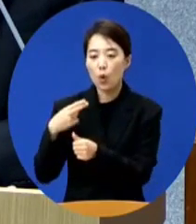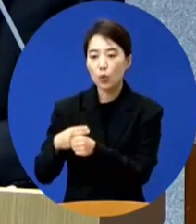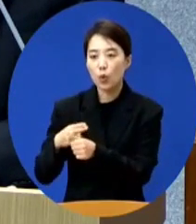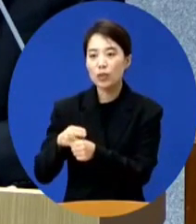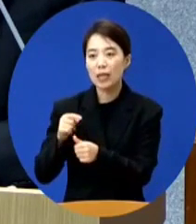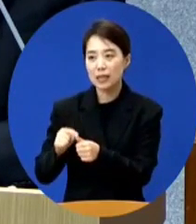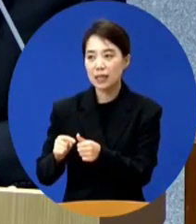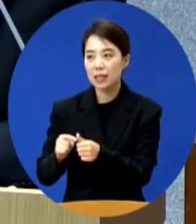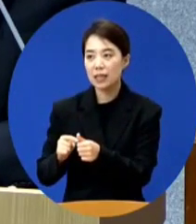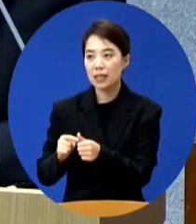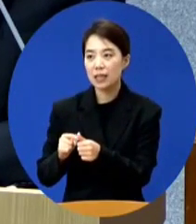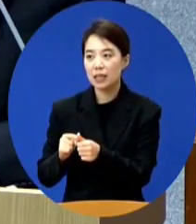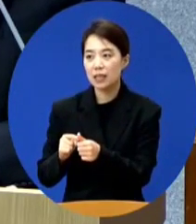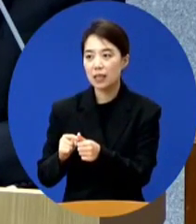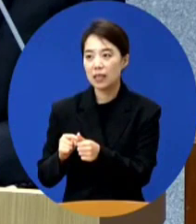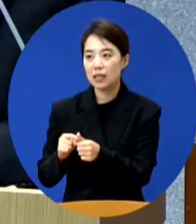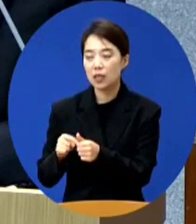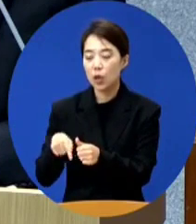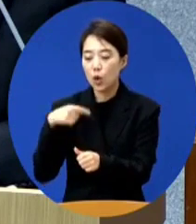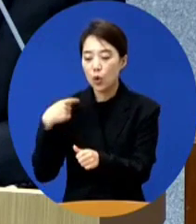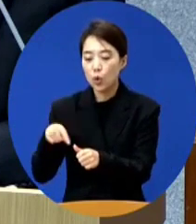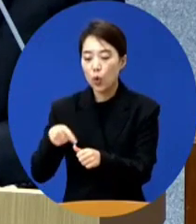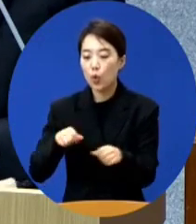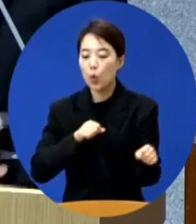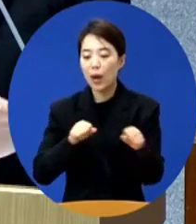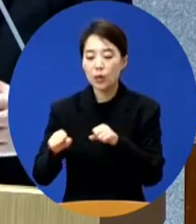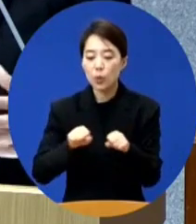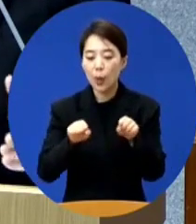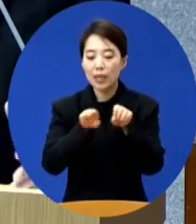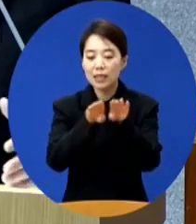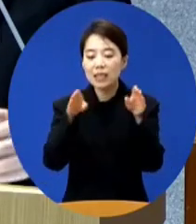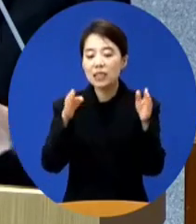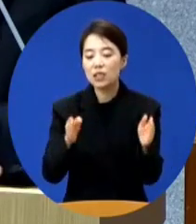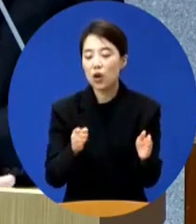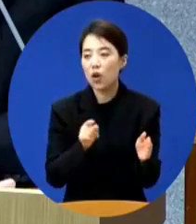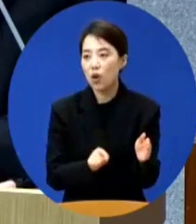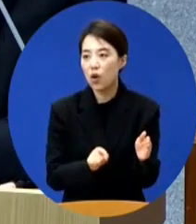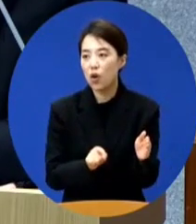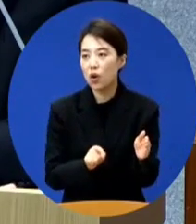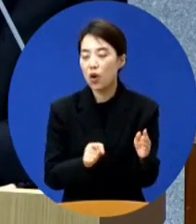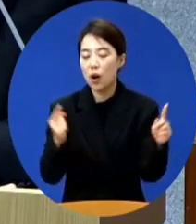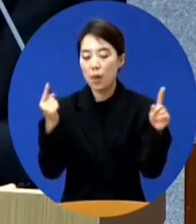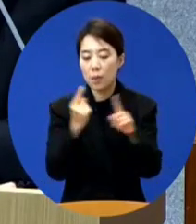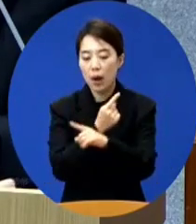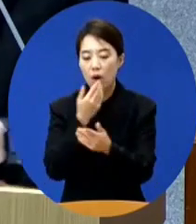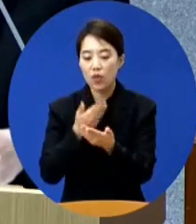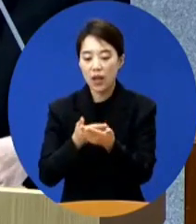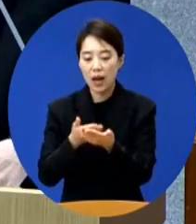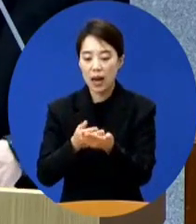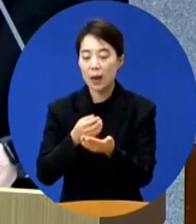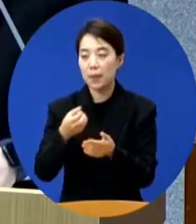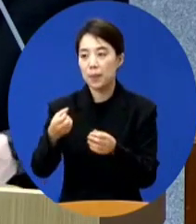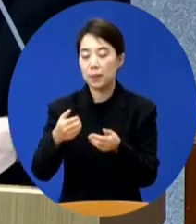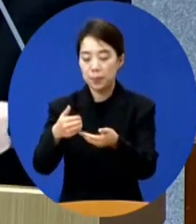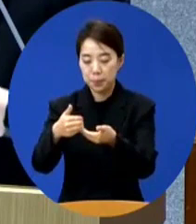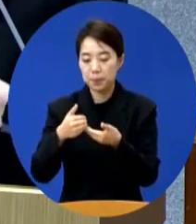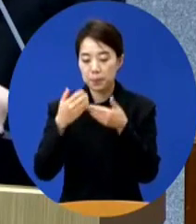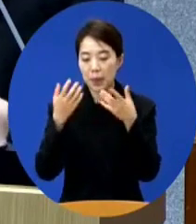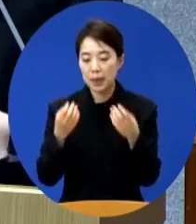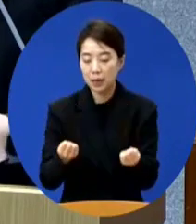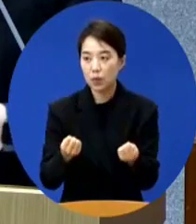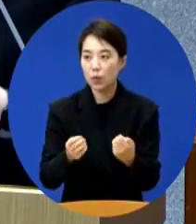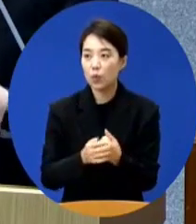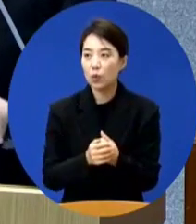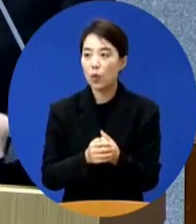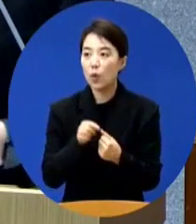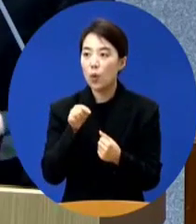교사들이 좀 제대로 교육 활동할 수 있는 이런 시설 면에서의 좀그 개선해 달라는 요청이 많았고요. 거기에 따른